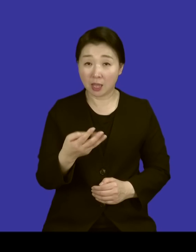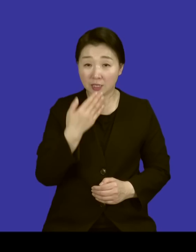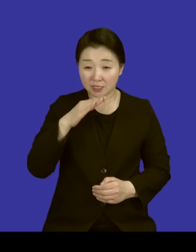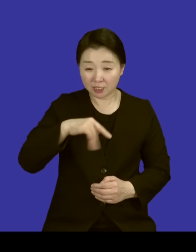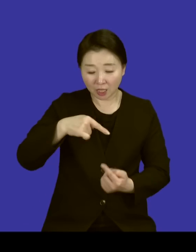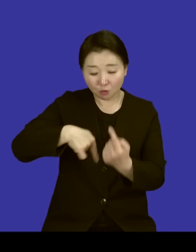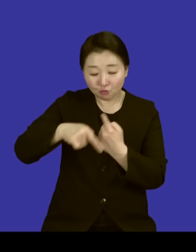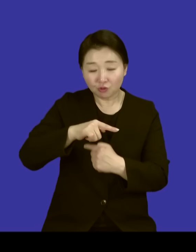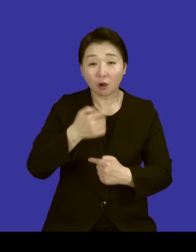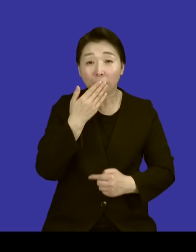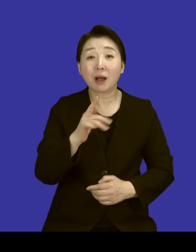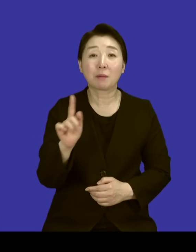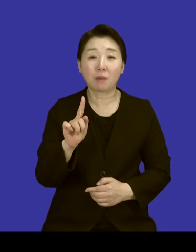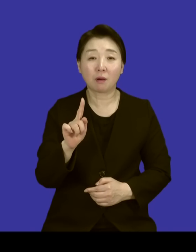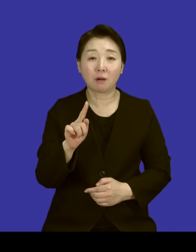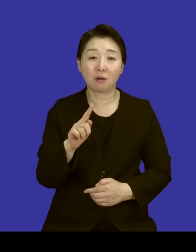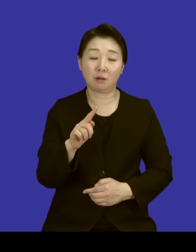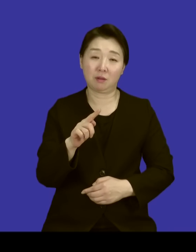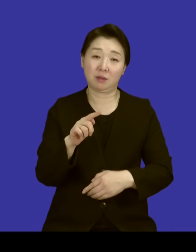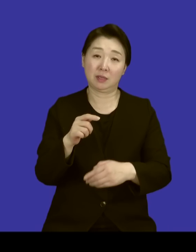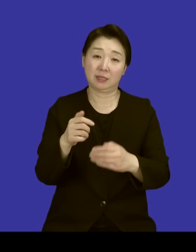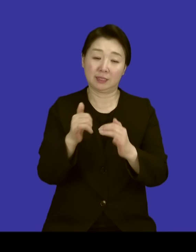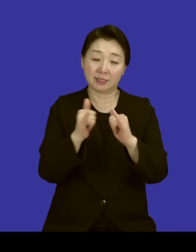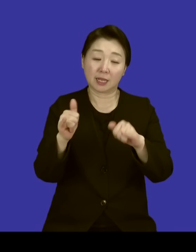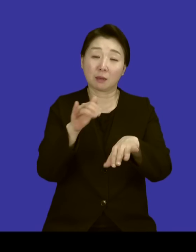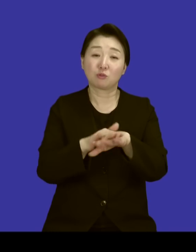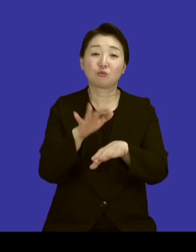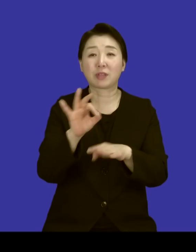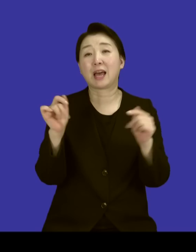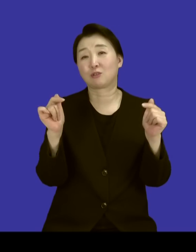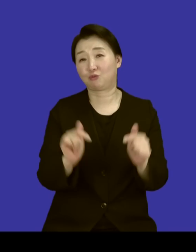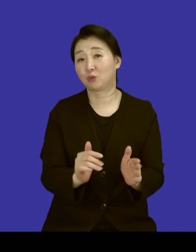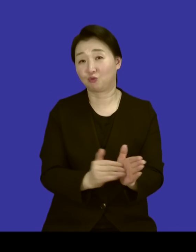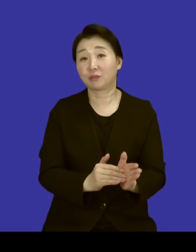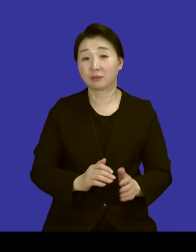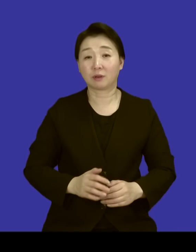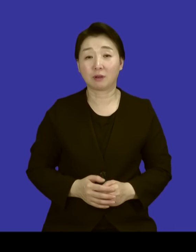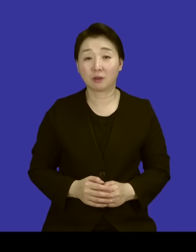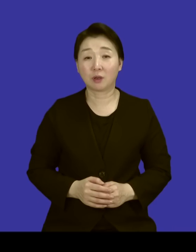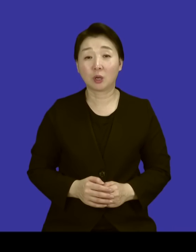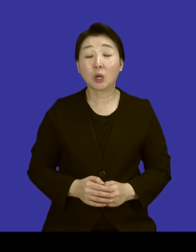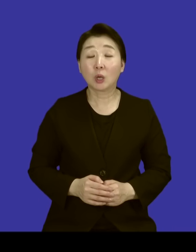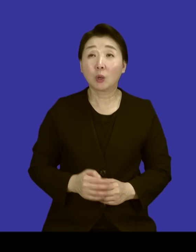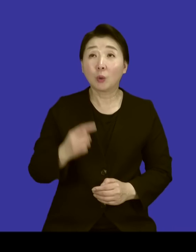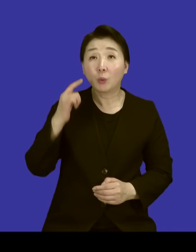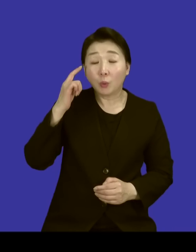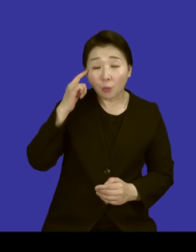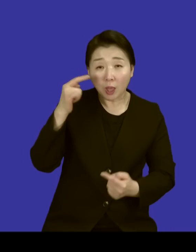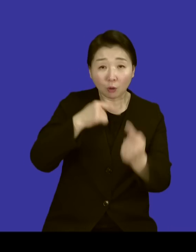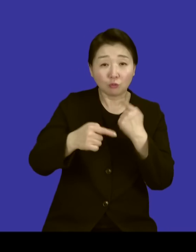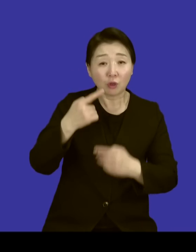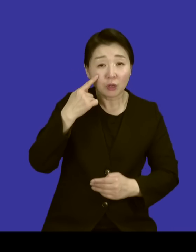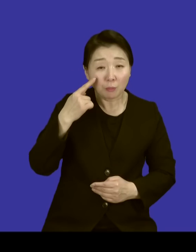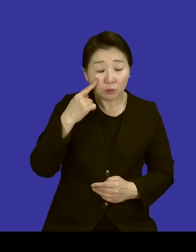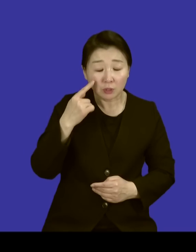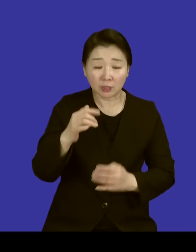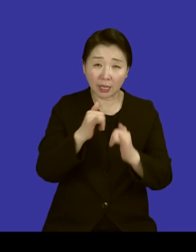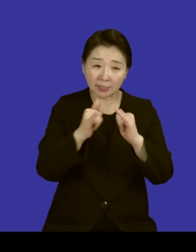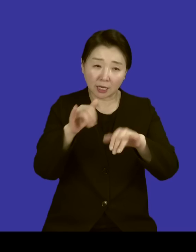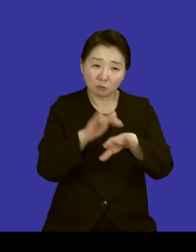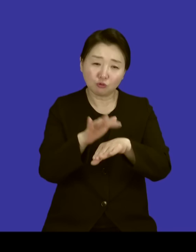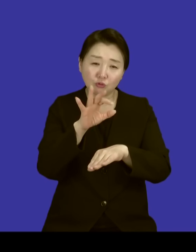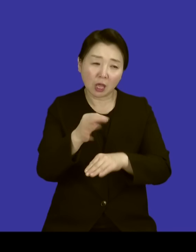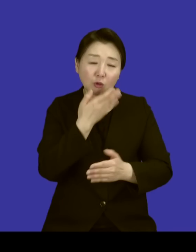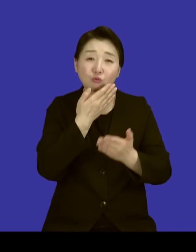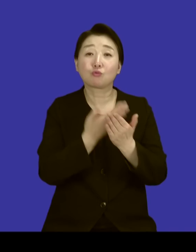있는 이유는 네. 이제 인건비를 최소화시키는 거죠. 예. 네. 그 자영업을 해보니까 인건비가 얼마나 중요한 부분인지를